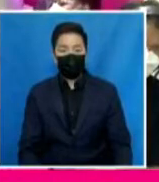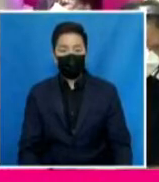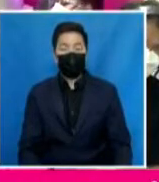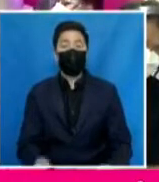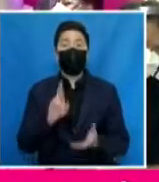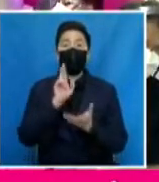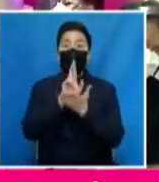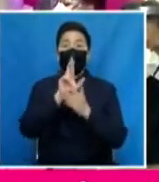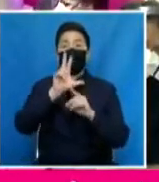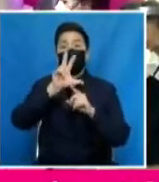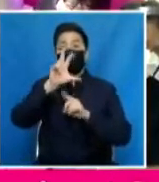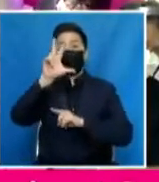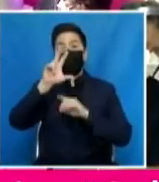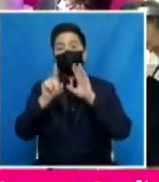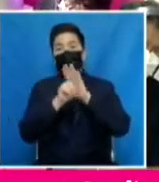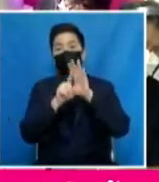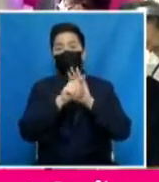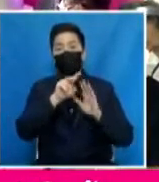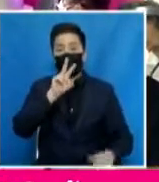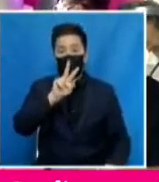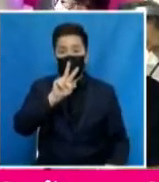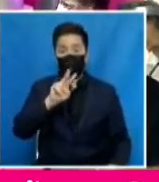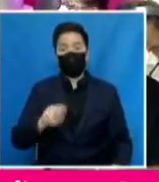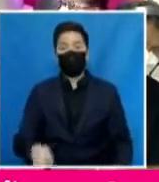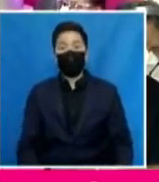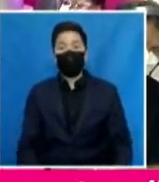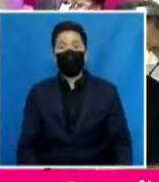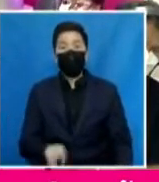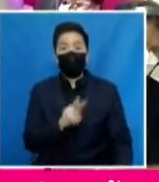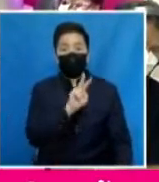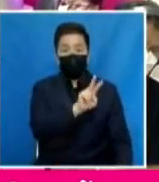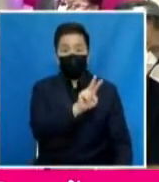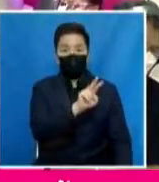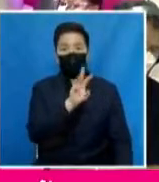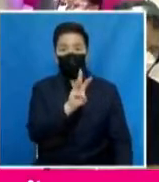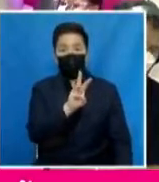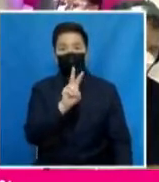อันดับที่3หมุนครั้งที่2เลขที่ออก